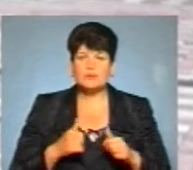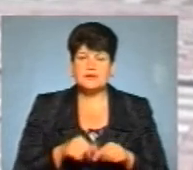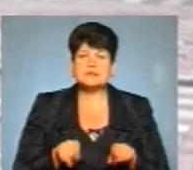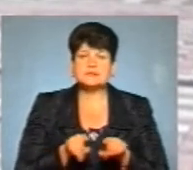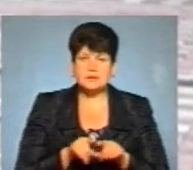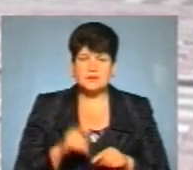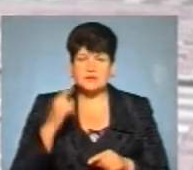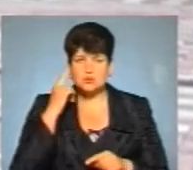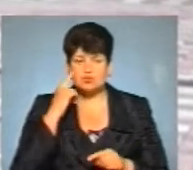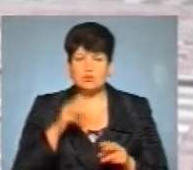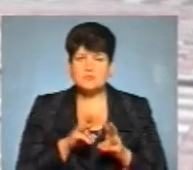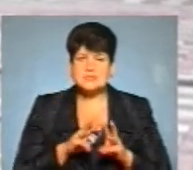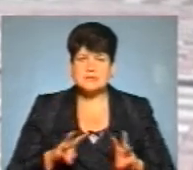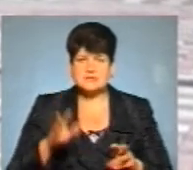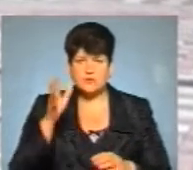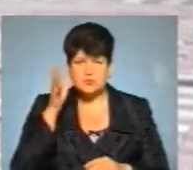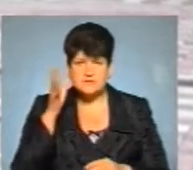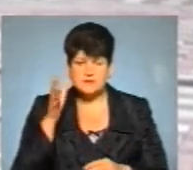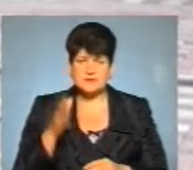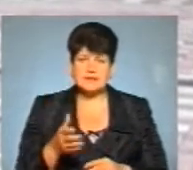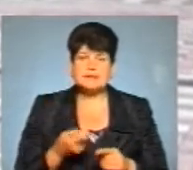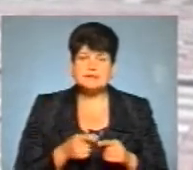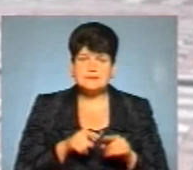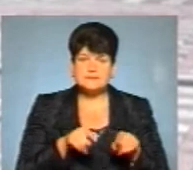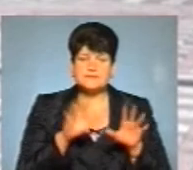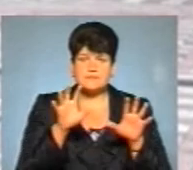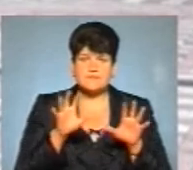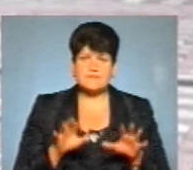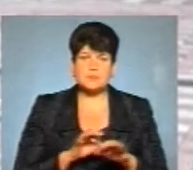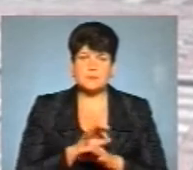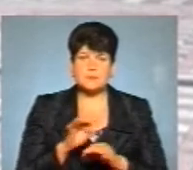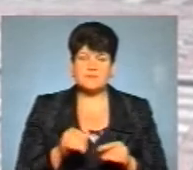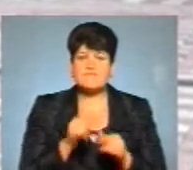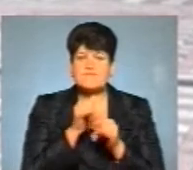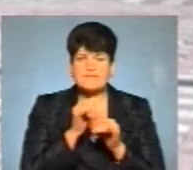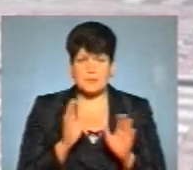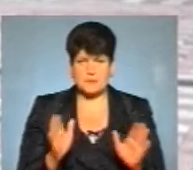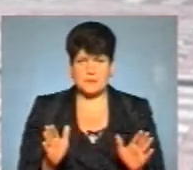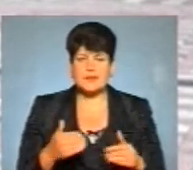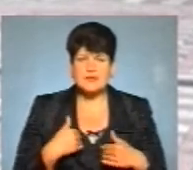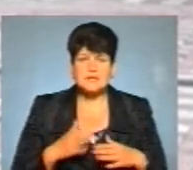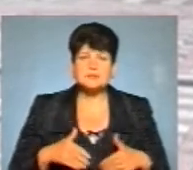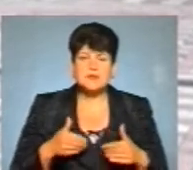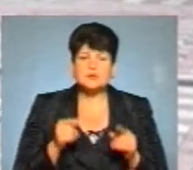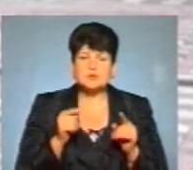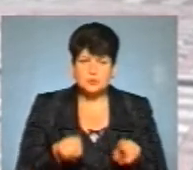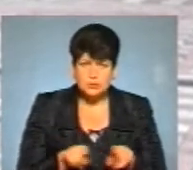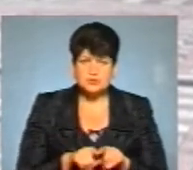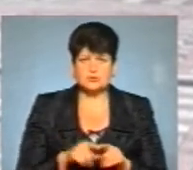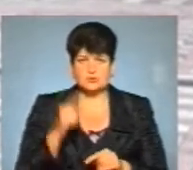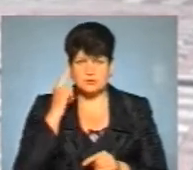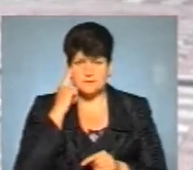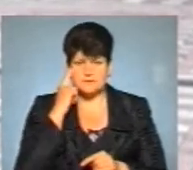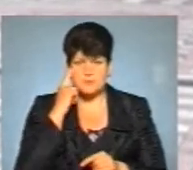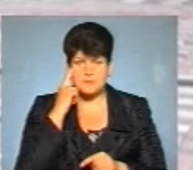як і на думку Міністерства освіти і науки, такий законопроєкт, він є неприпустимим. Я схиляюся до такої ж самої думки, тому